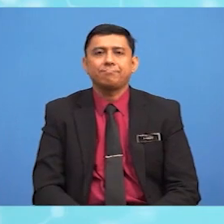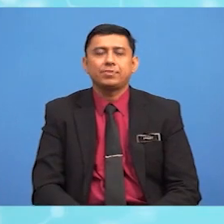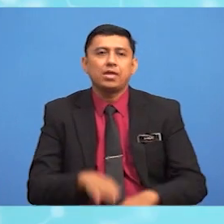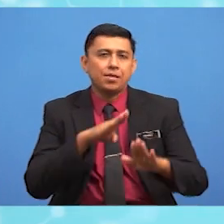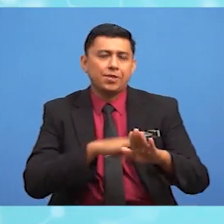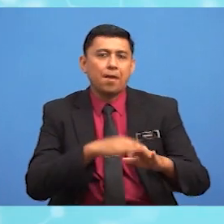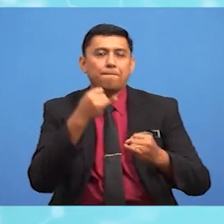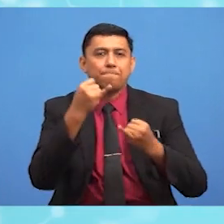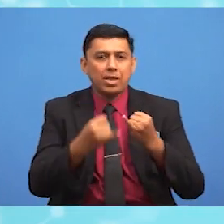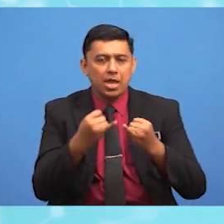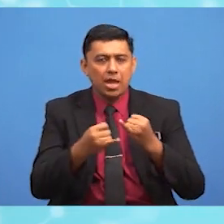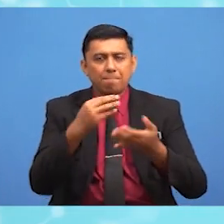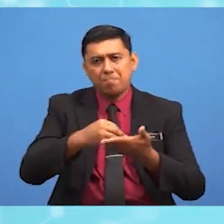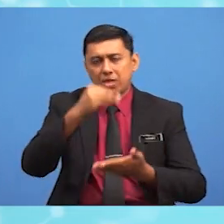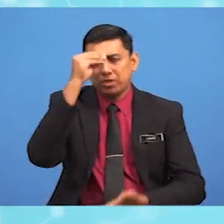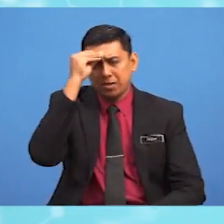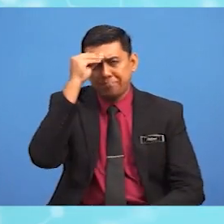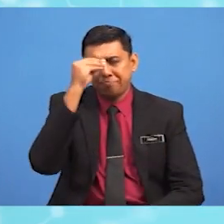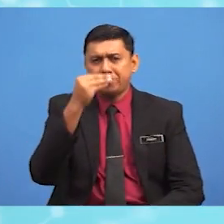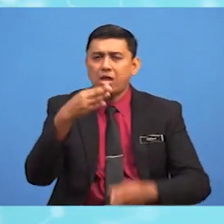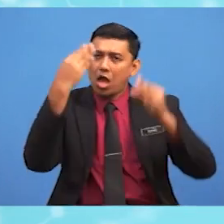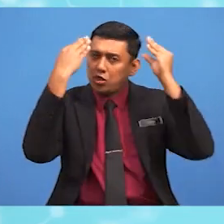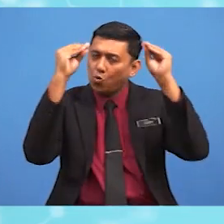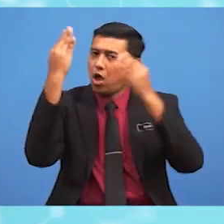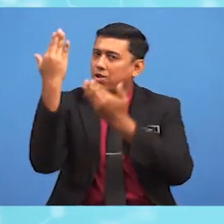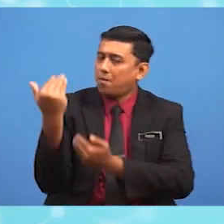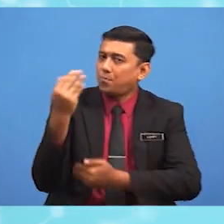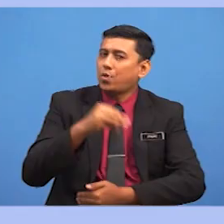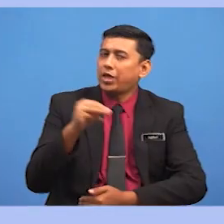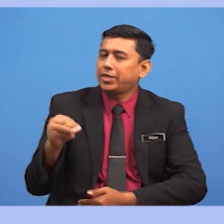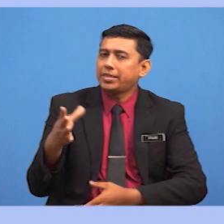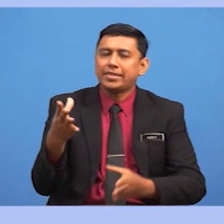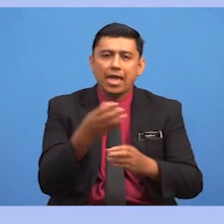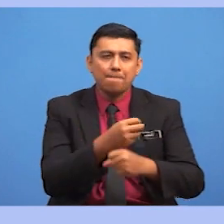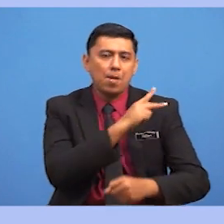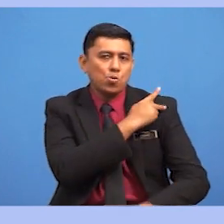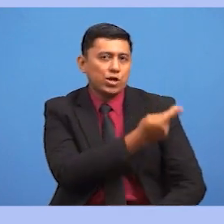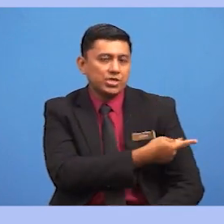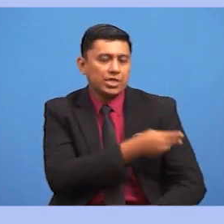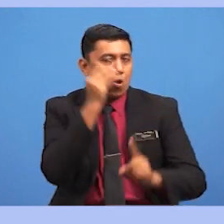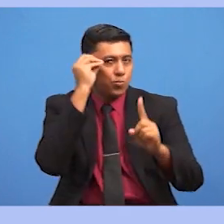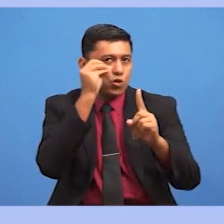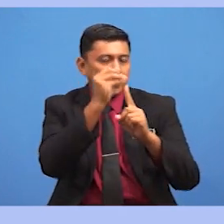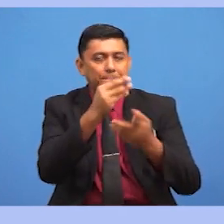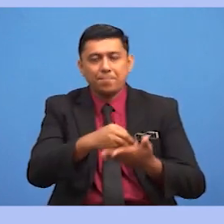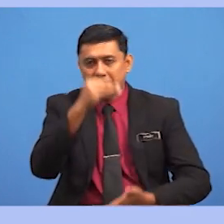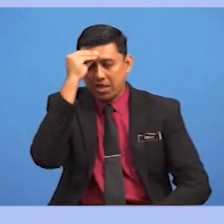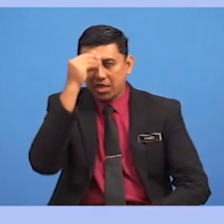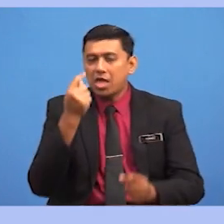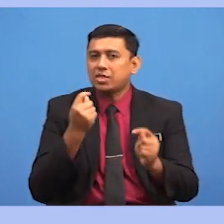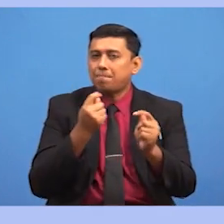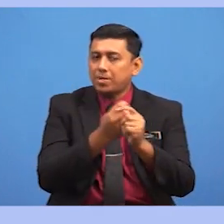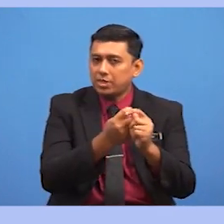Pada akhir pembelajaran ini, cikgu harap murid-murid dapat menguasai objektif pembelajaran seperti